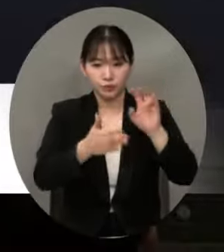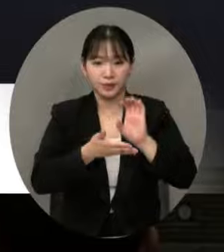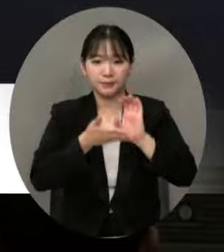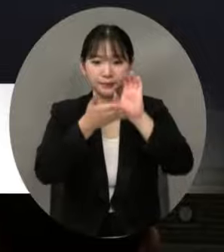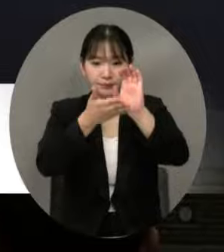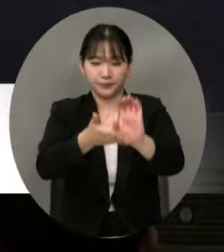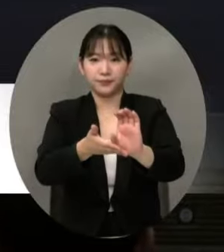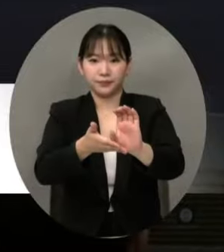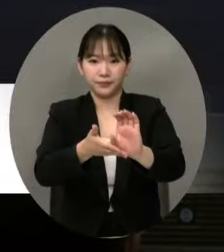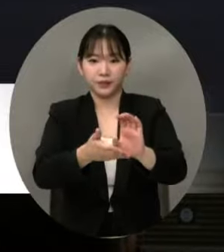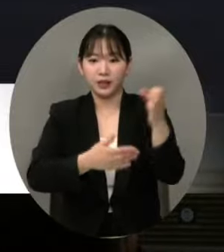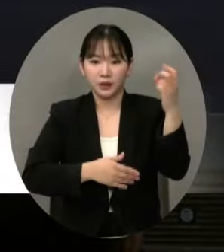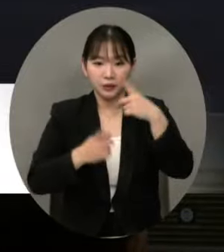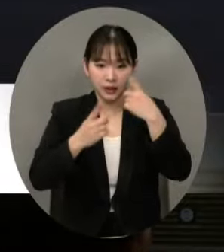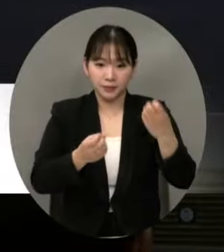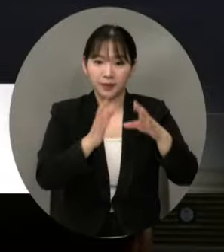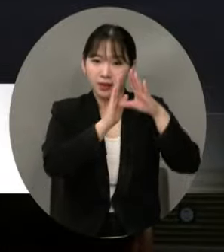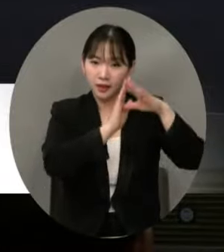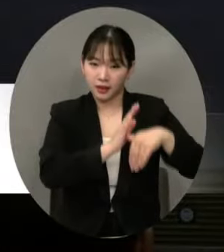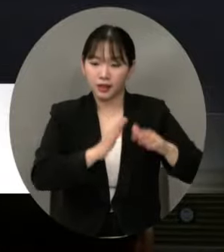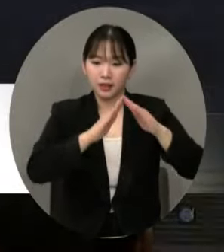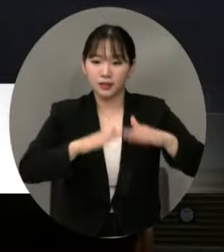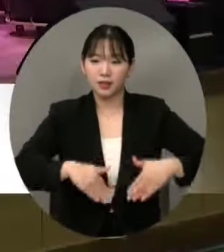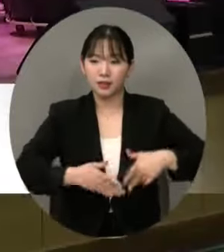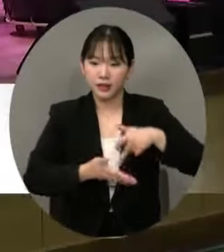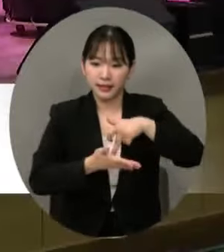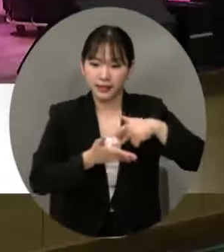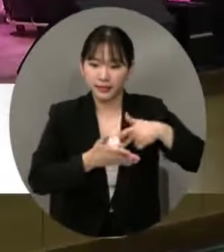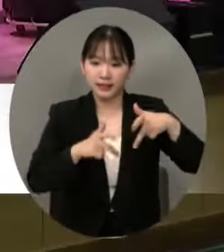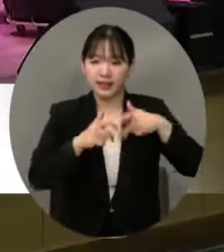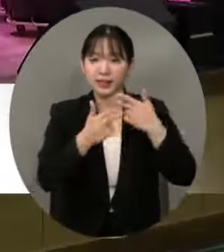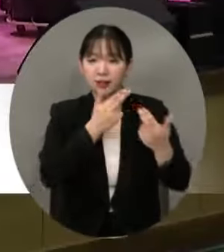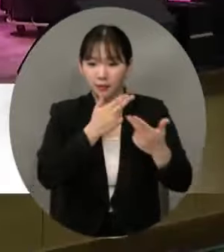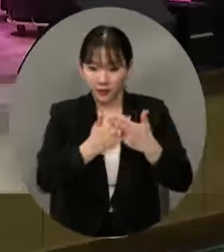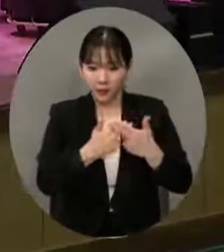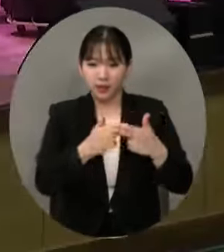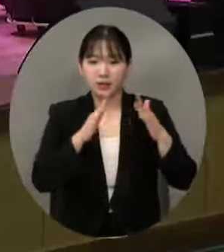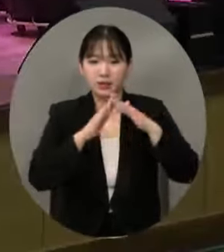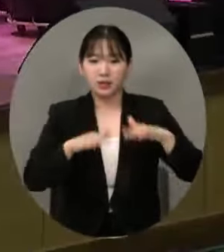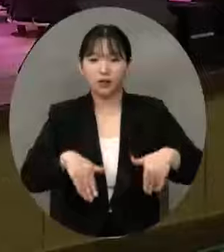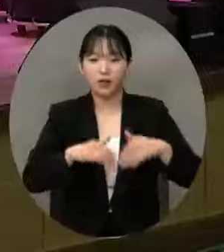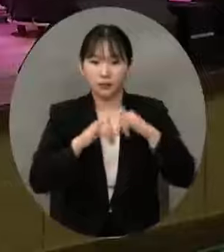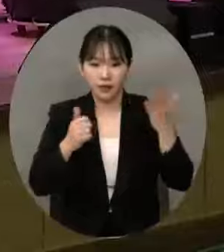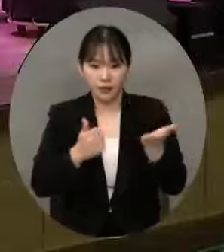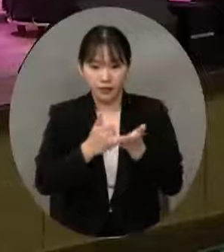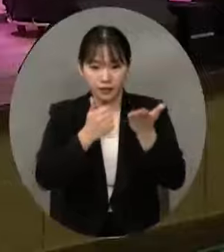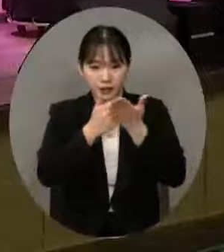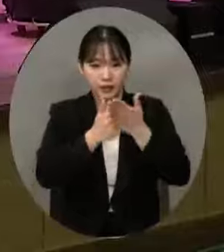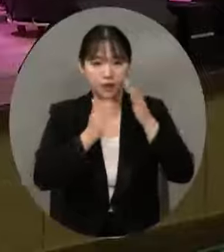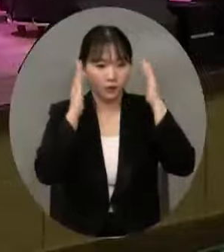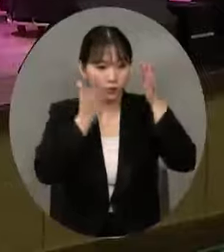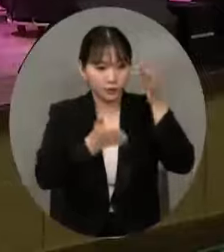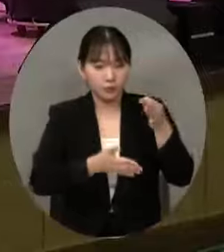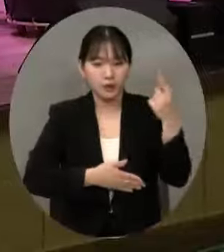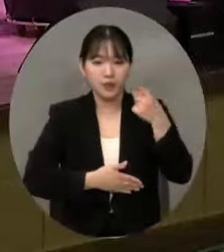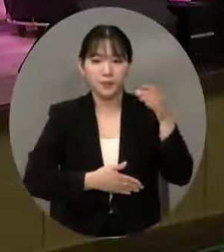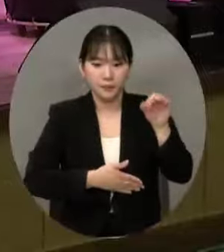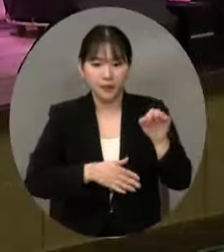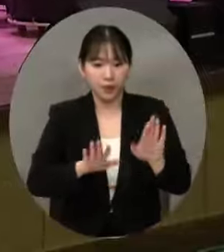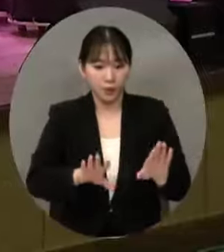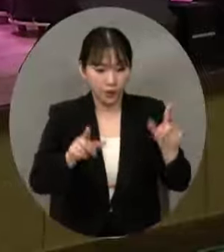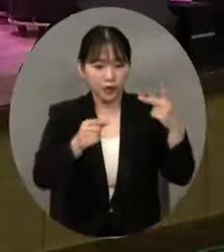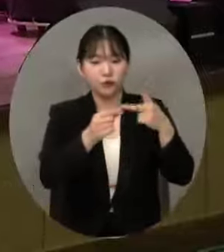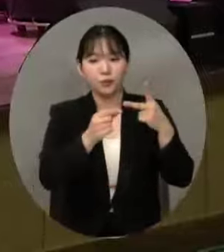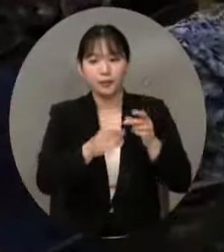수여됐습니다 한편 기념식에서 전남 지체장애인 협회는 남재 장학금 천만 원을 지난에 이어 두